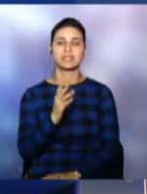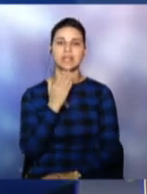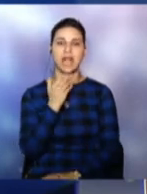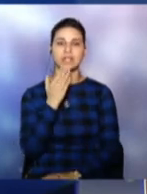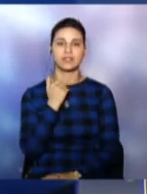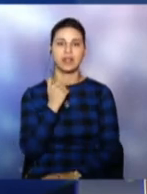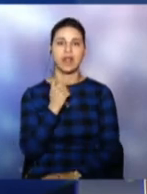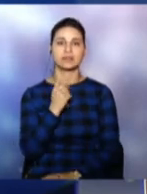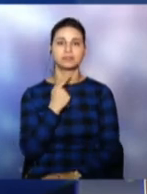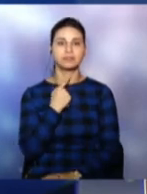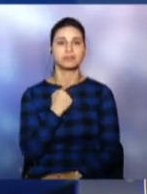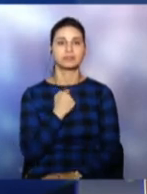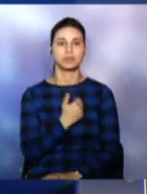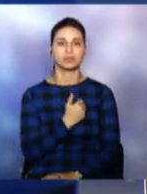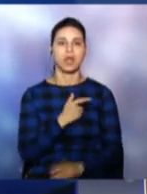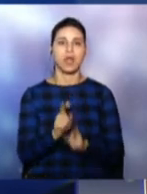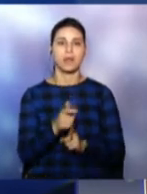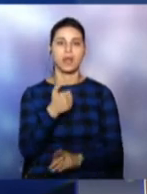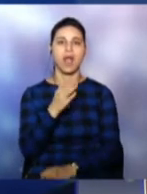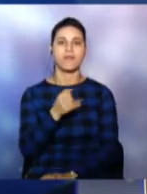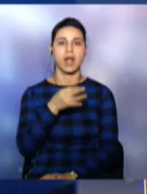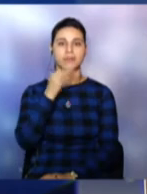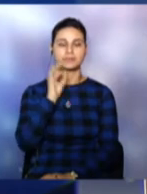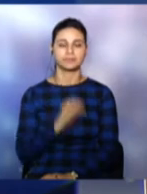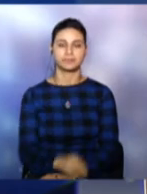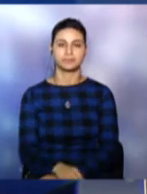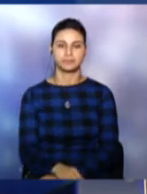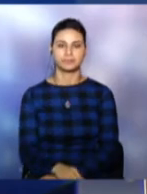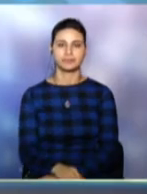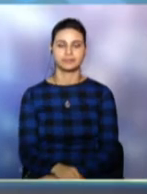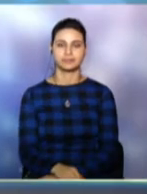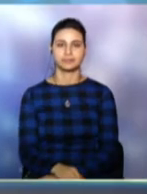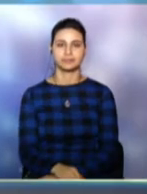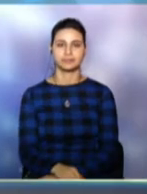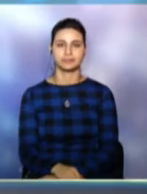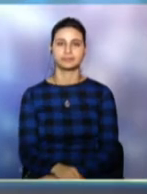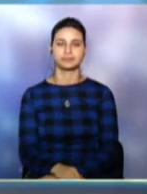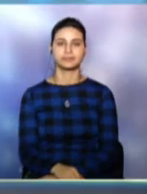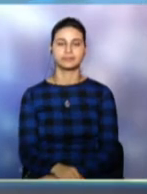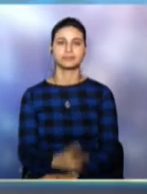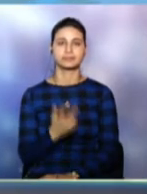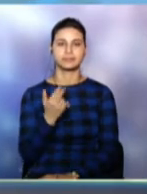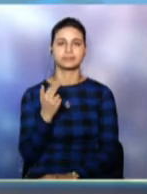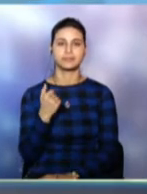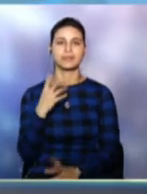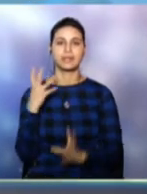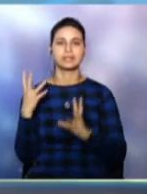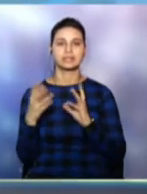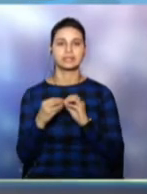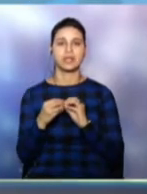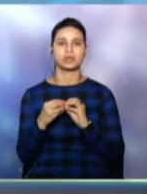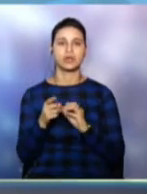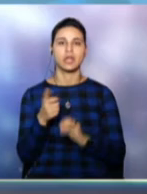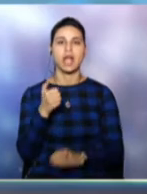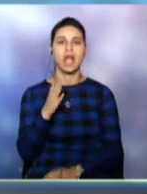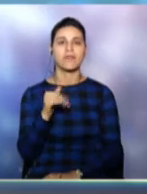ადვილად აქვს დამოკიდებულების ეს ფორმა ჩამოყალიბებული? რა თქმა უნდა, საერთოდ თეთრ არის. ახლა კოფეინი